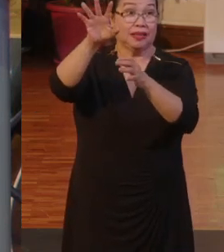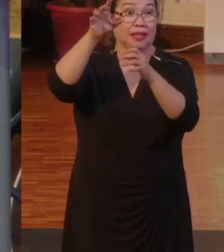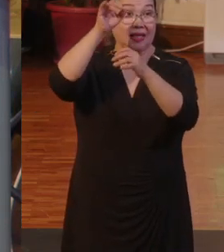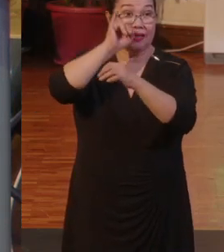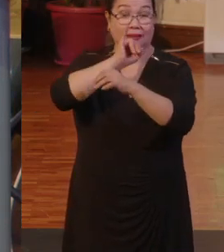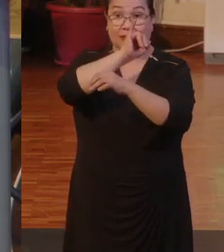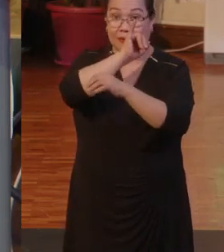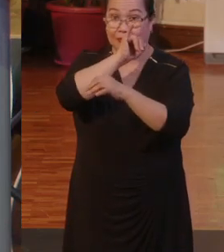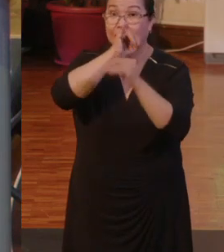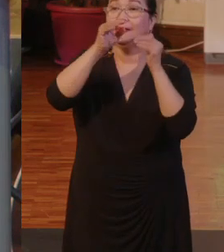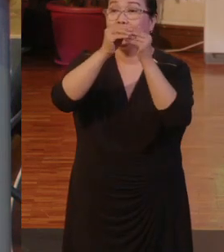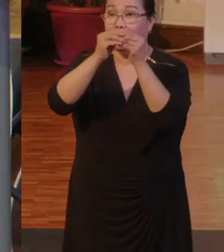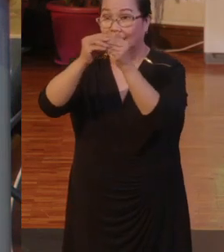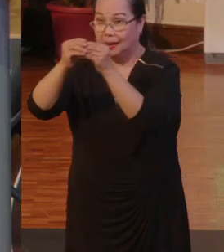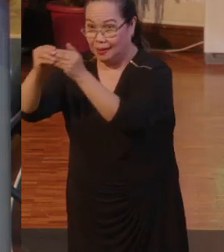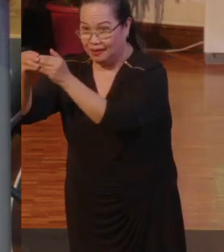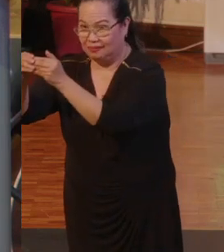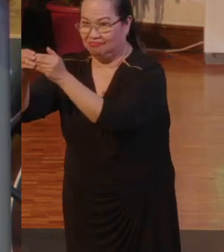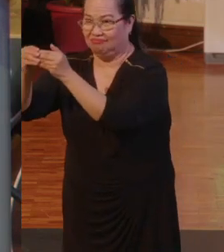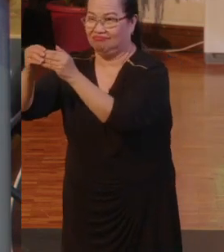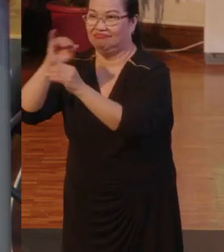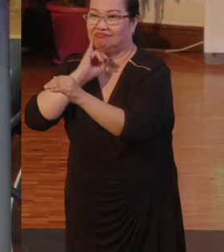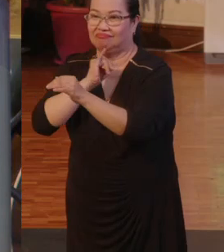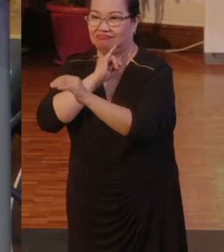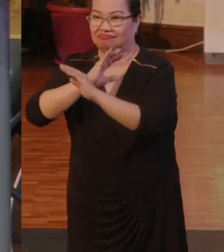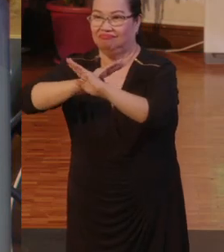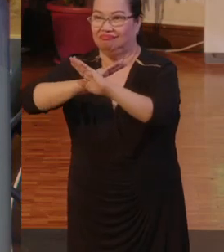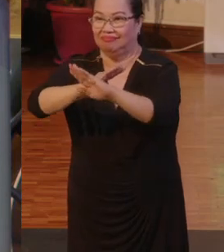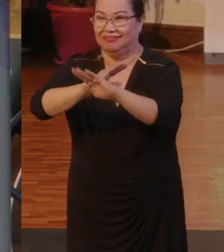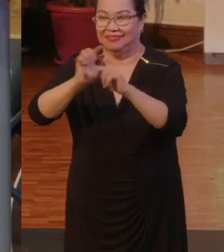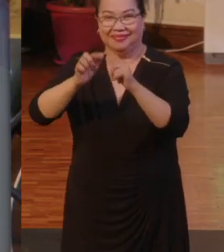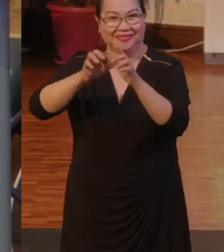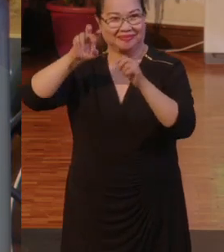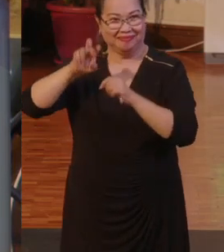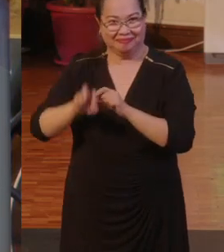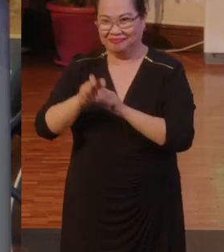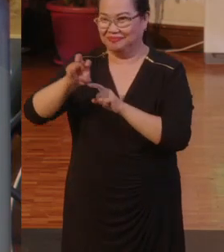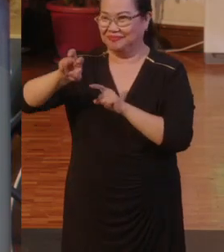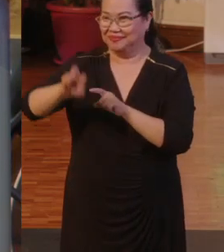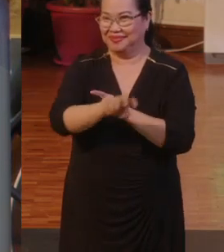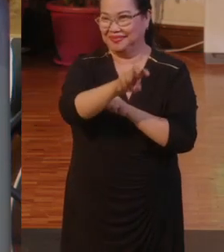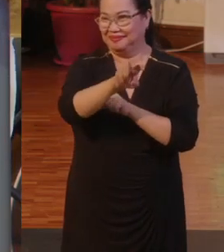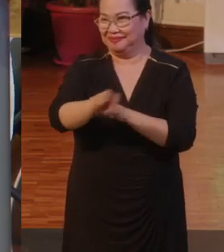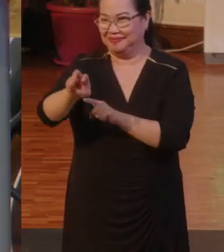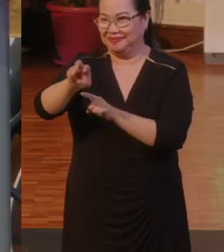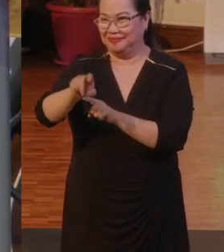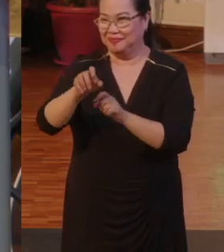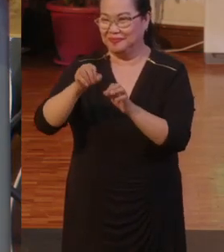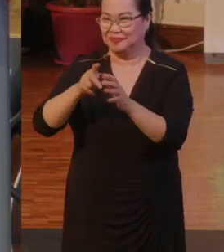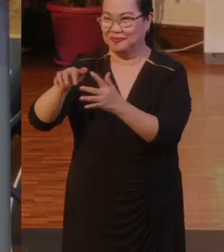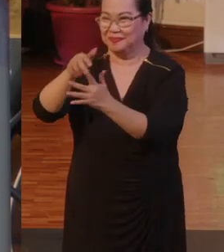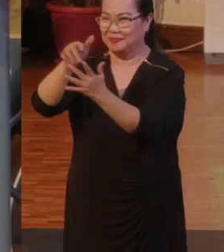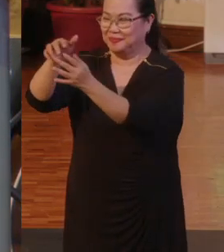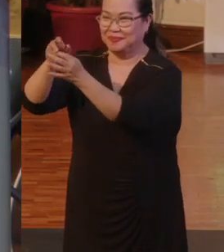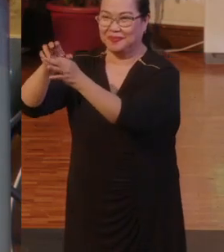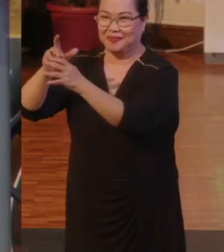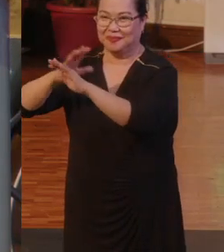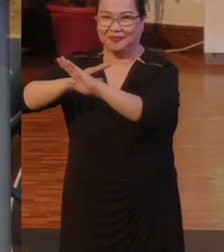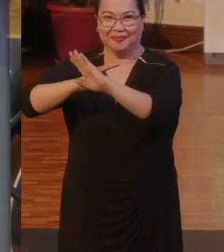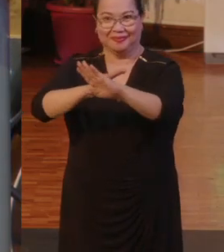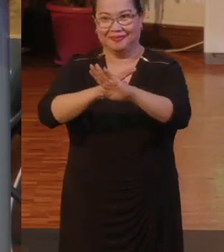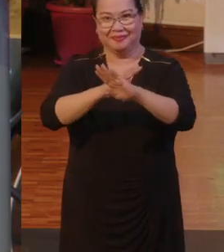Kanyang ginabayan ang kanyang bayan sa kanilang paglalakbay sa lupa ng mga Amorita. Kanyang pinaglaban ang